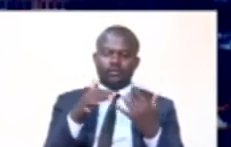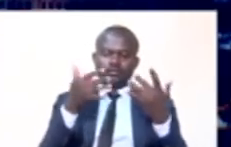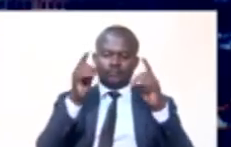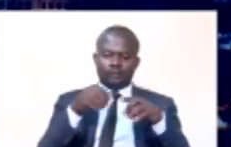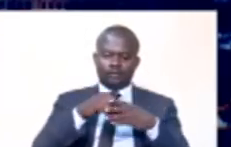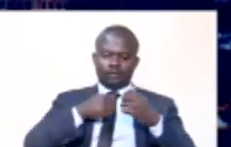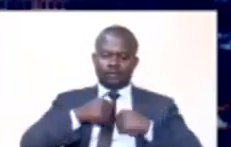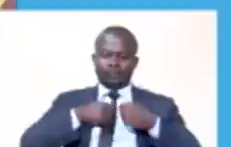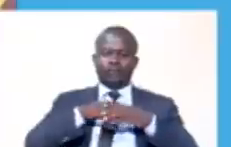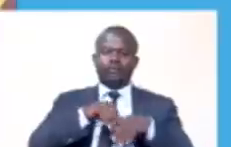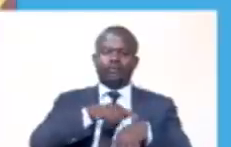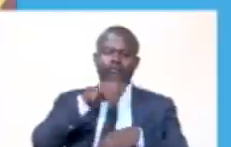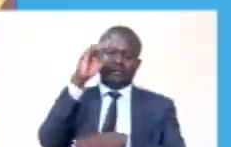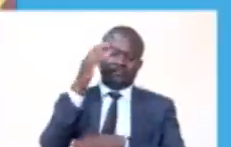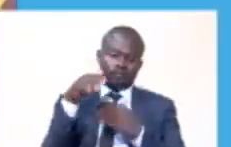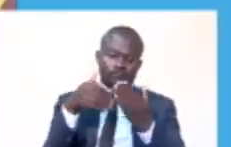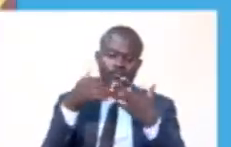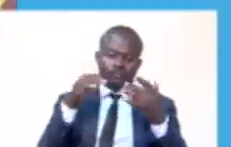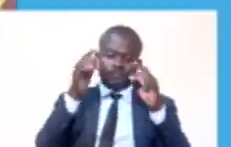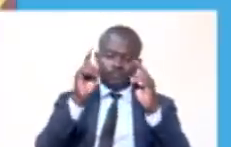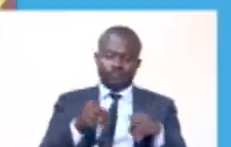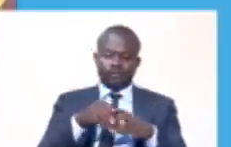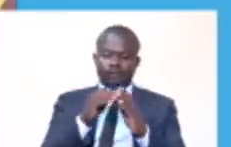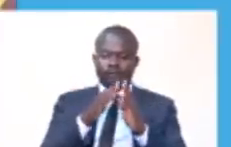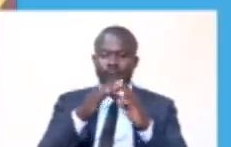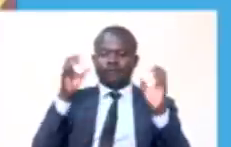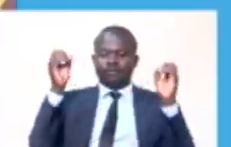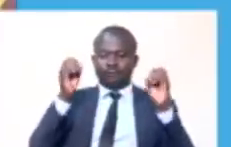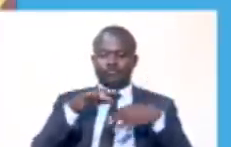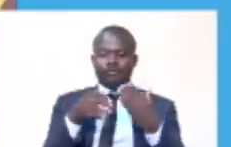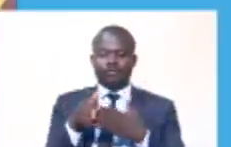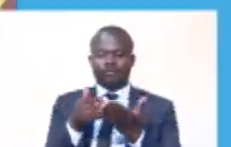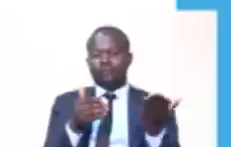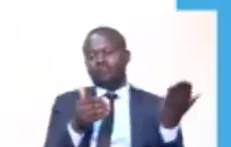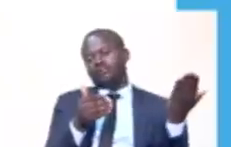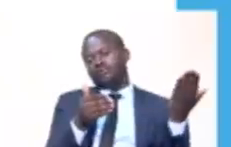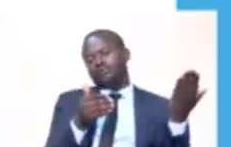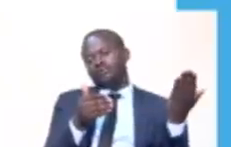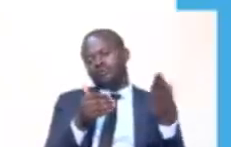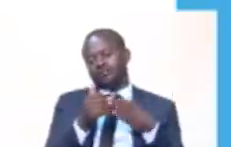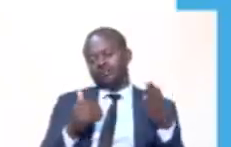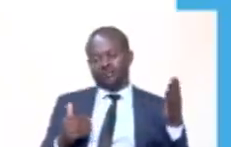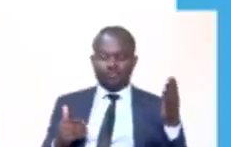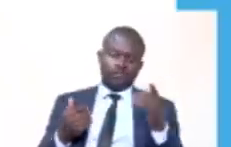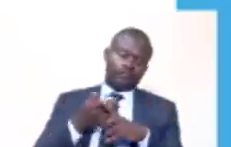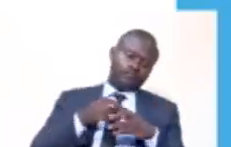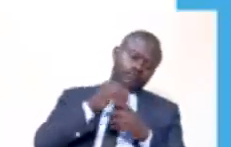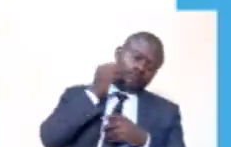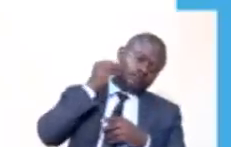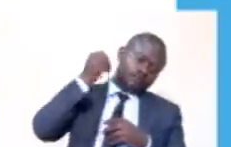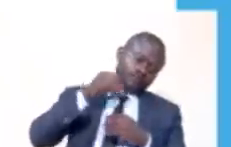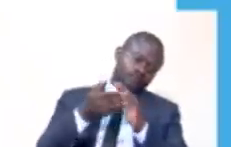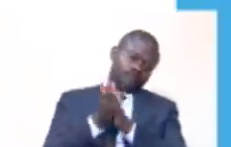Rwanda, aho mu masaa sita yari yageze mu mujyi wa Kigali. Ikipe rero ikaba mbere yuko ihaguruka iwayo